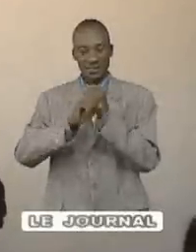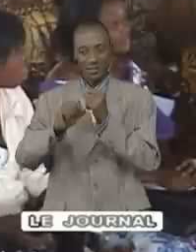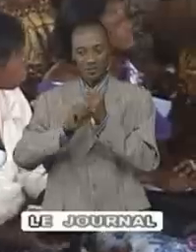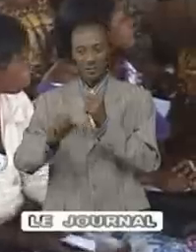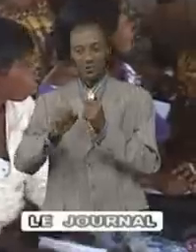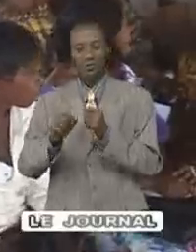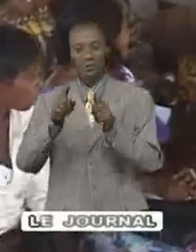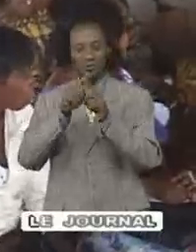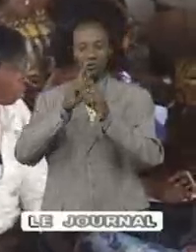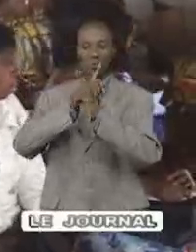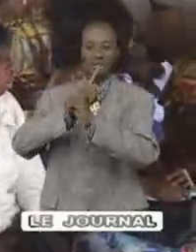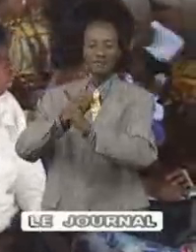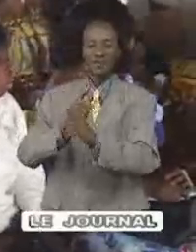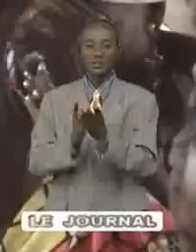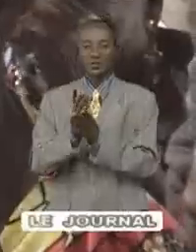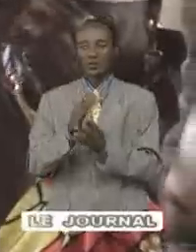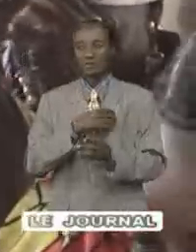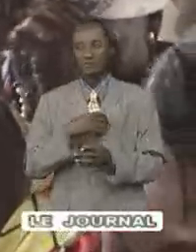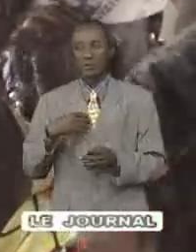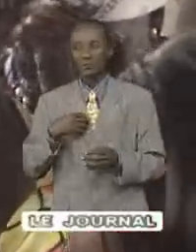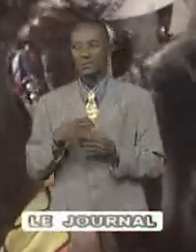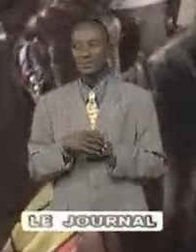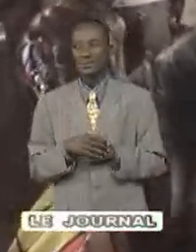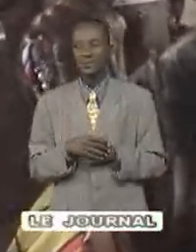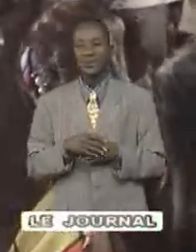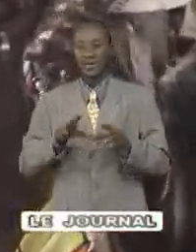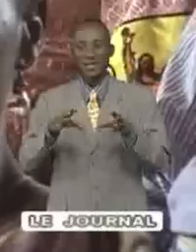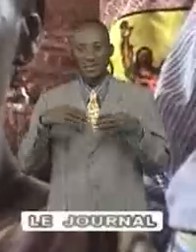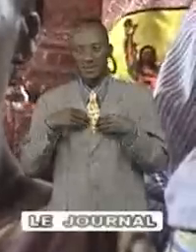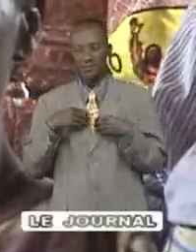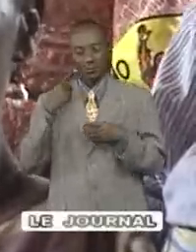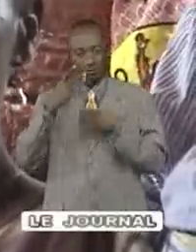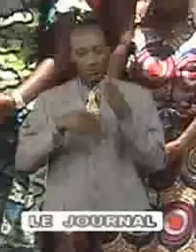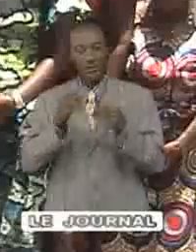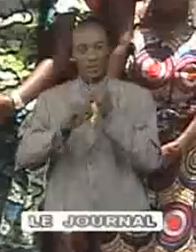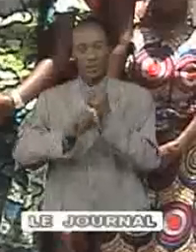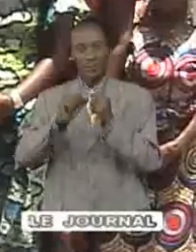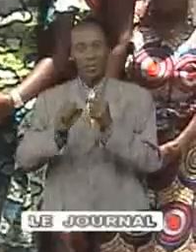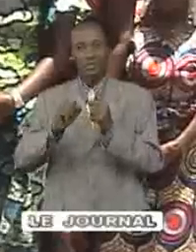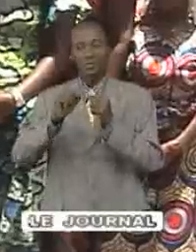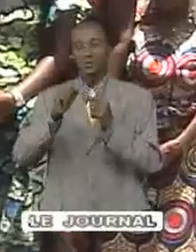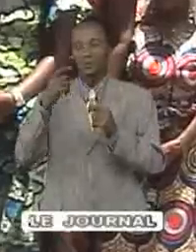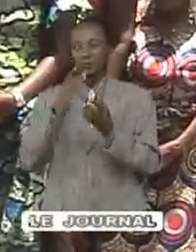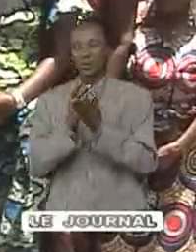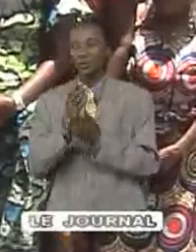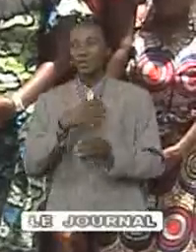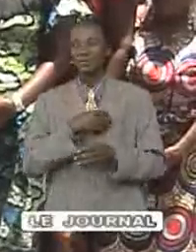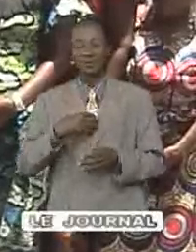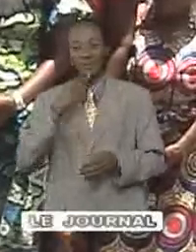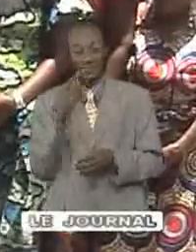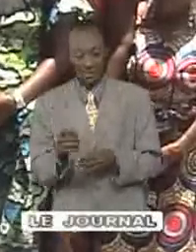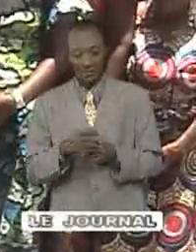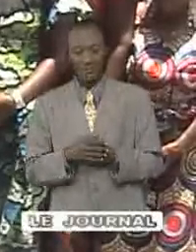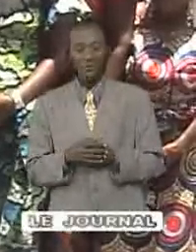la défense des droits des femmes, s'engagent à mener une campagne de vulgarisation des droits des femmes. Lance un appel à la cohésion,